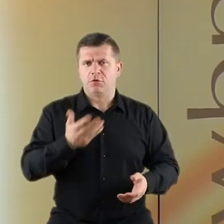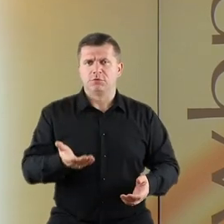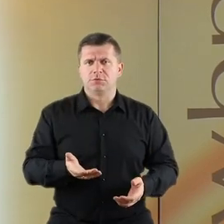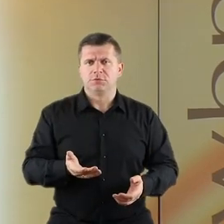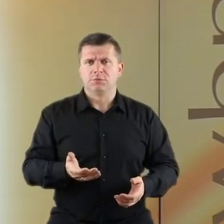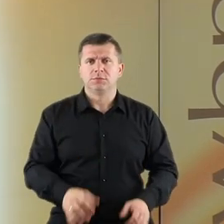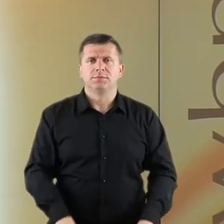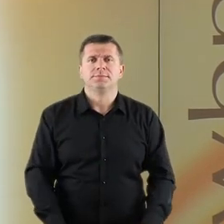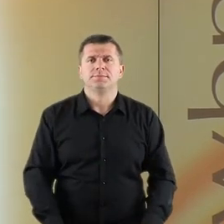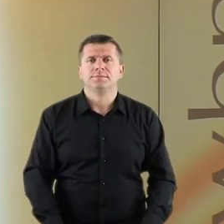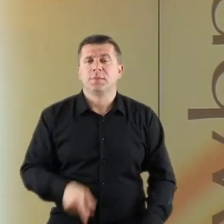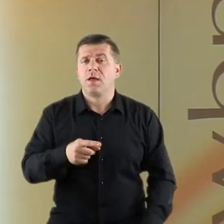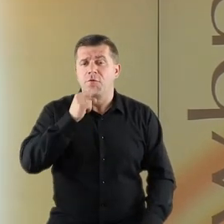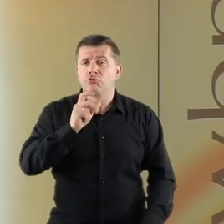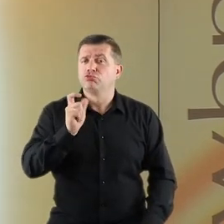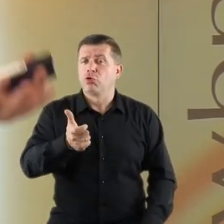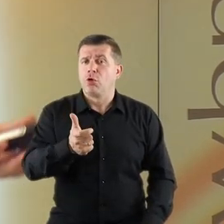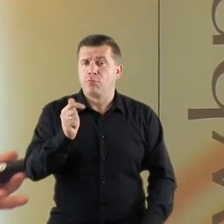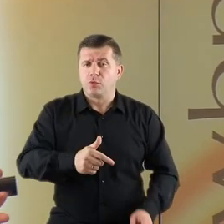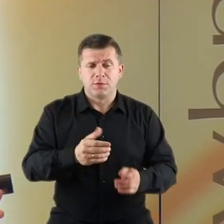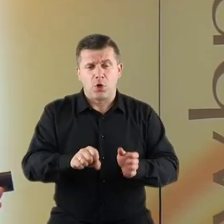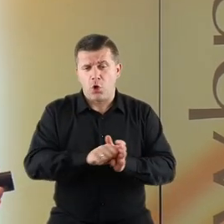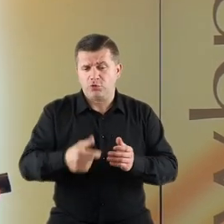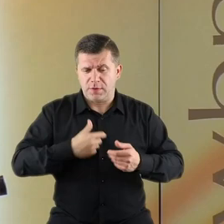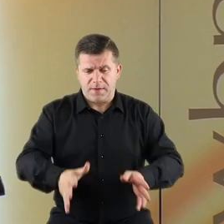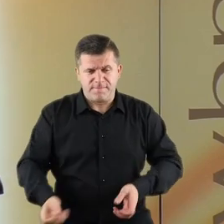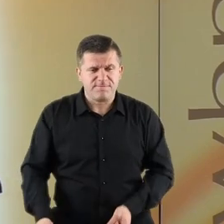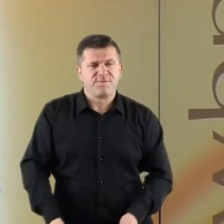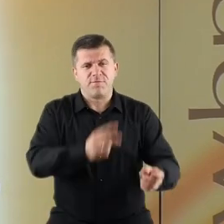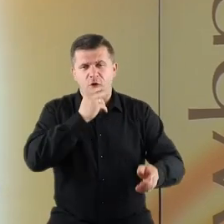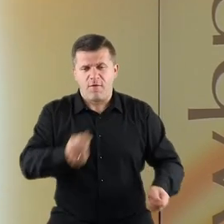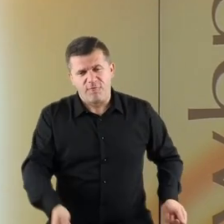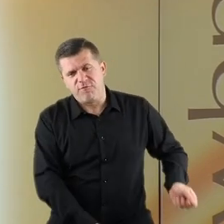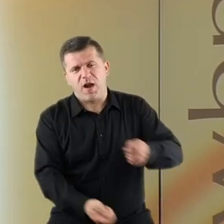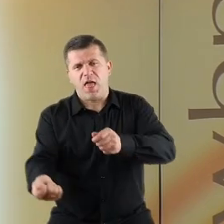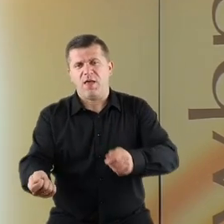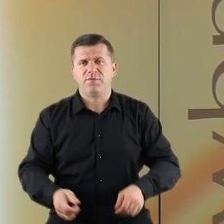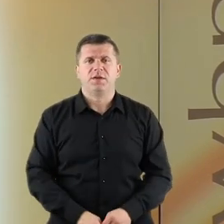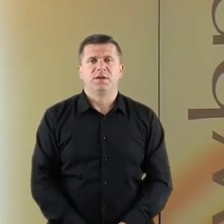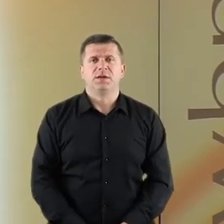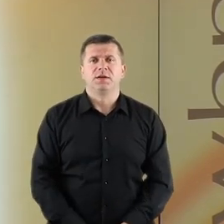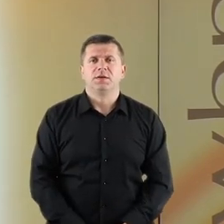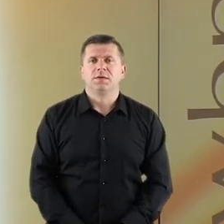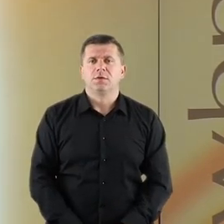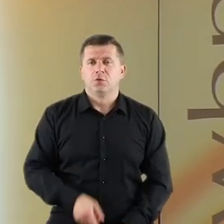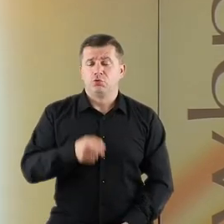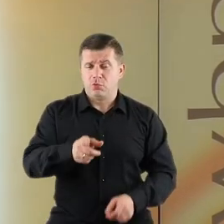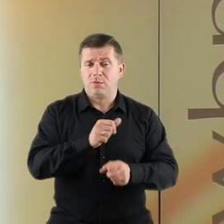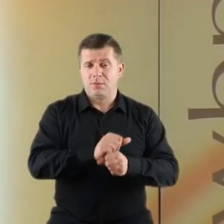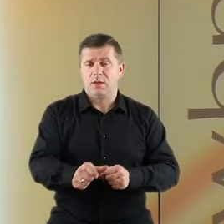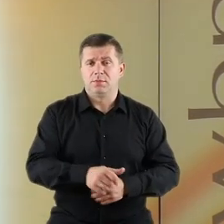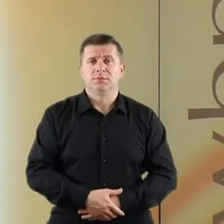i tę wodę co muszę jak najdalej od siebie wylać To jest